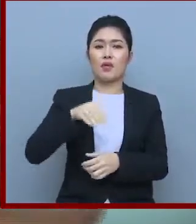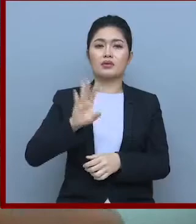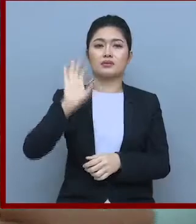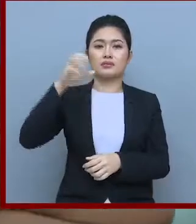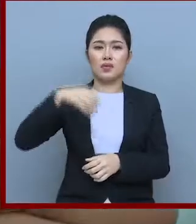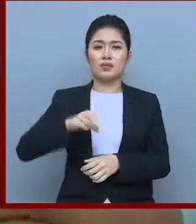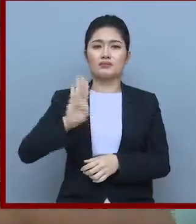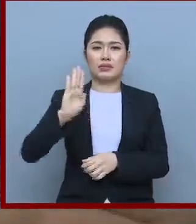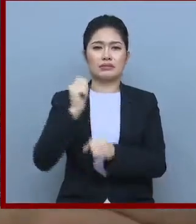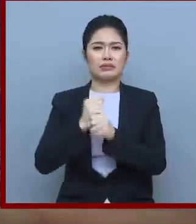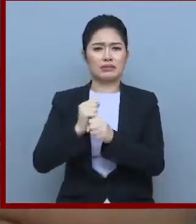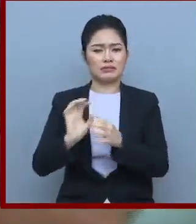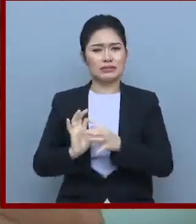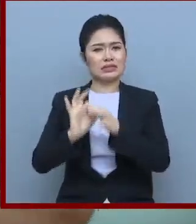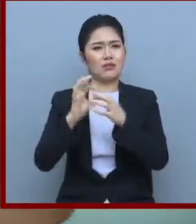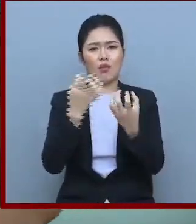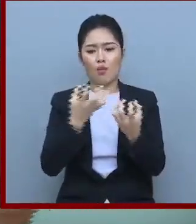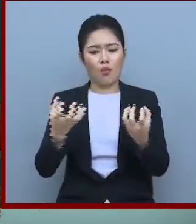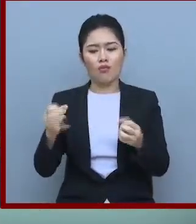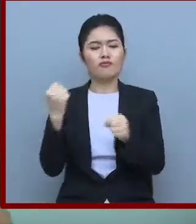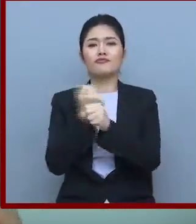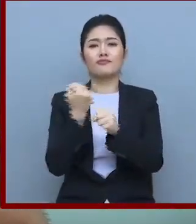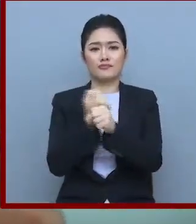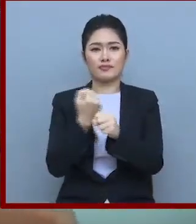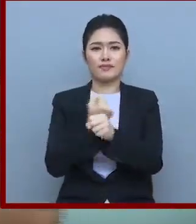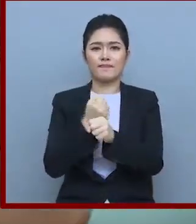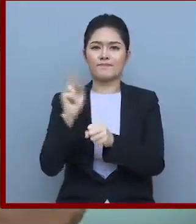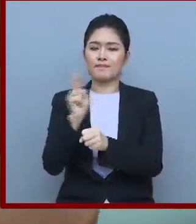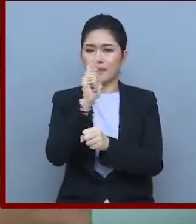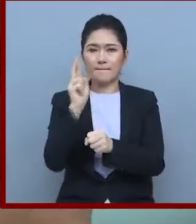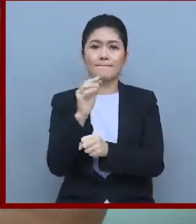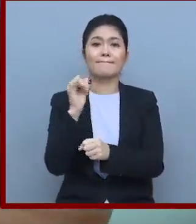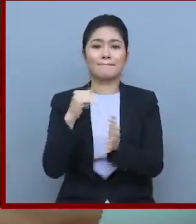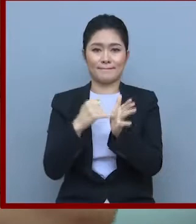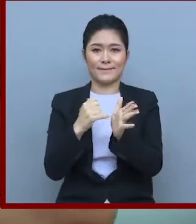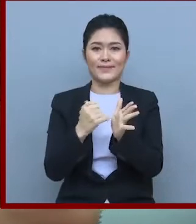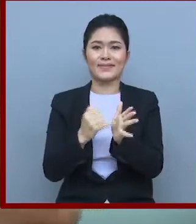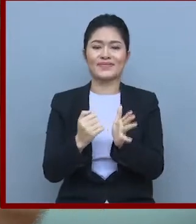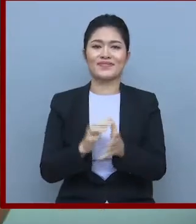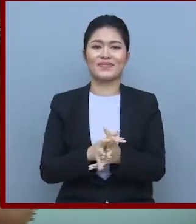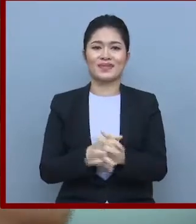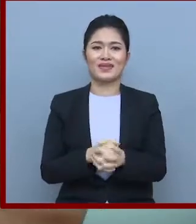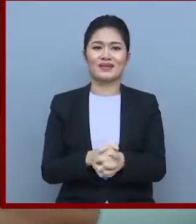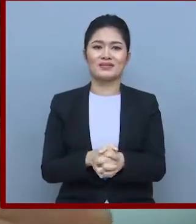ท iNIC นะครับที่ทำเกี่ยวกับเป็นชุดฝึกอยู่แล้วนะครับอันนี้ก็เอามาใช้ในงานนี้เลย